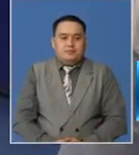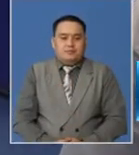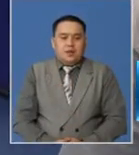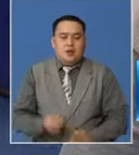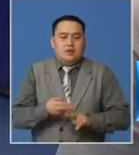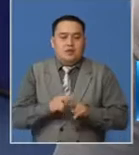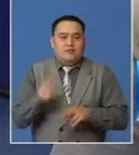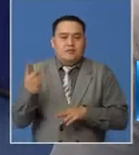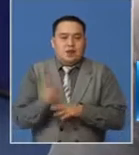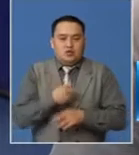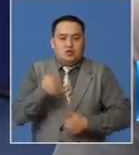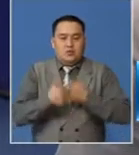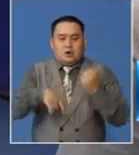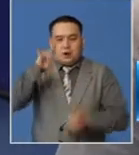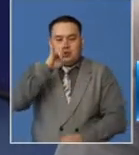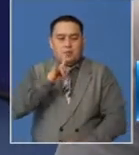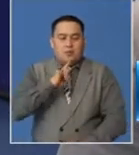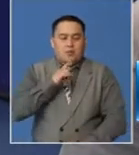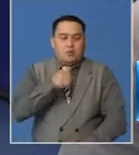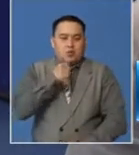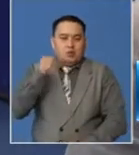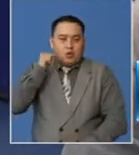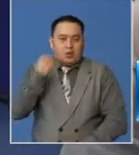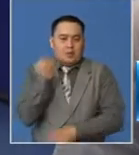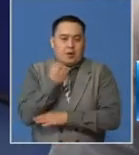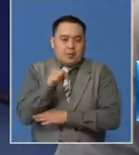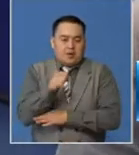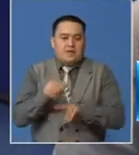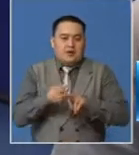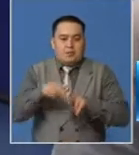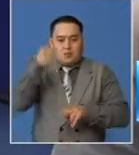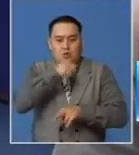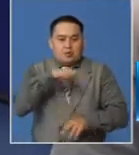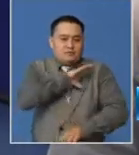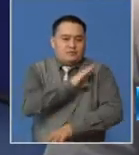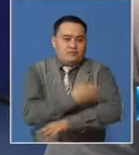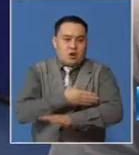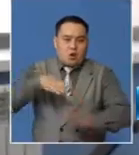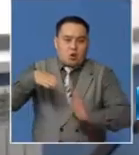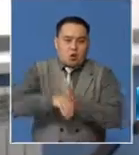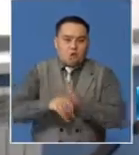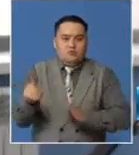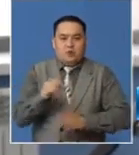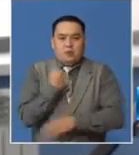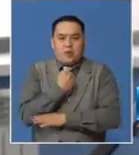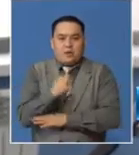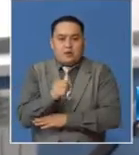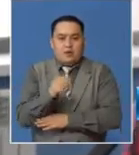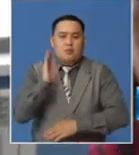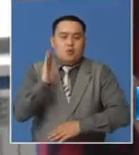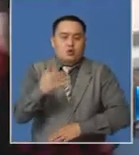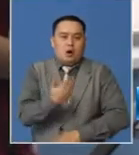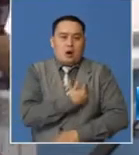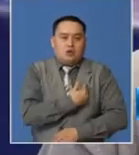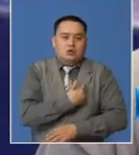Это мой второй чемпионат Казахстана. В прошлом году мне удалось стать призером, а в этом я приложила все усилия, чтобы победить. В будущем